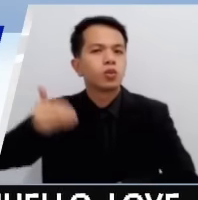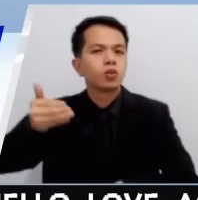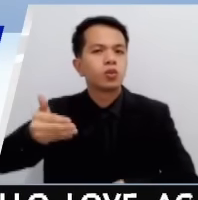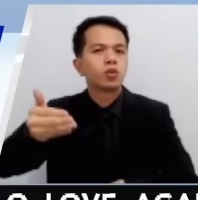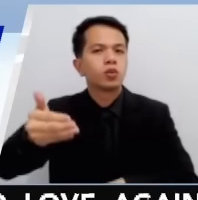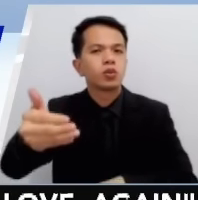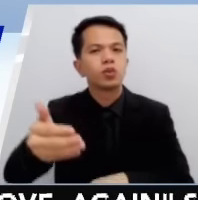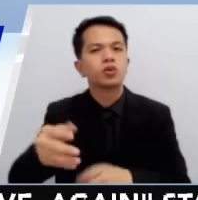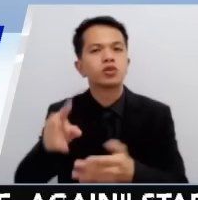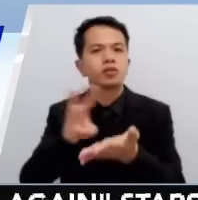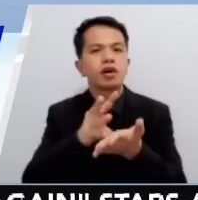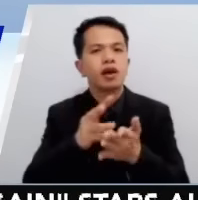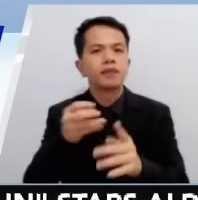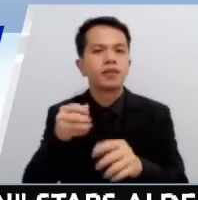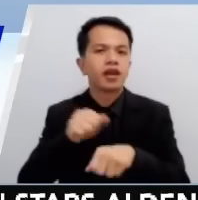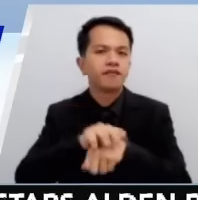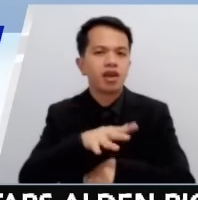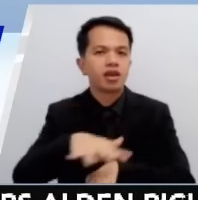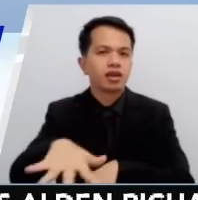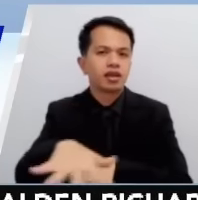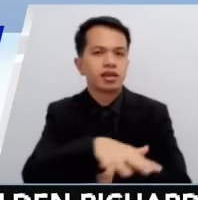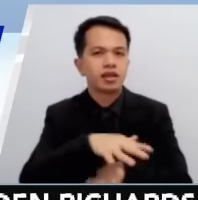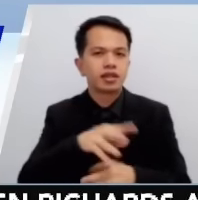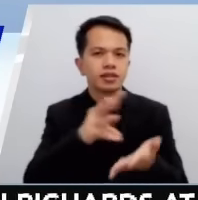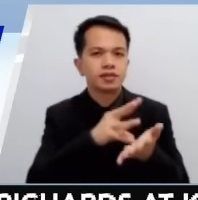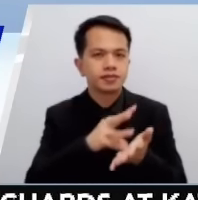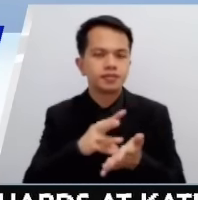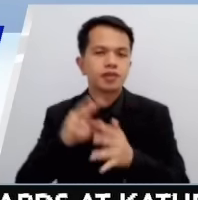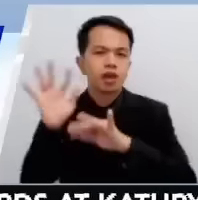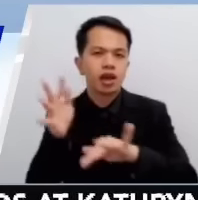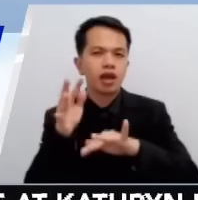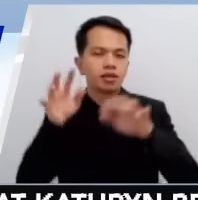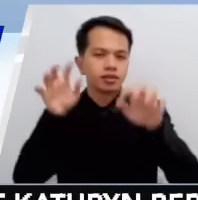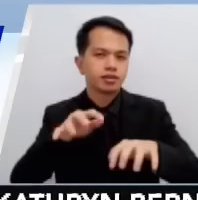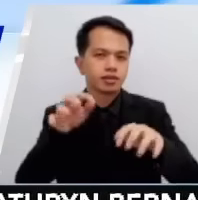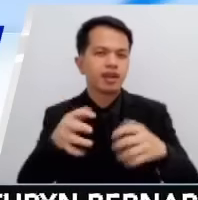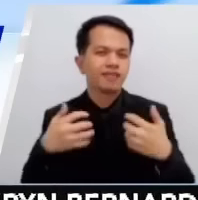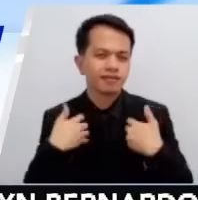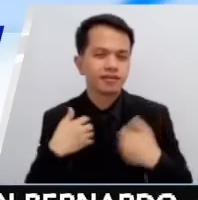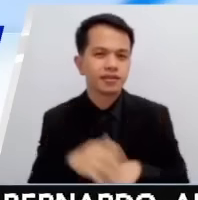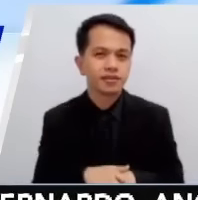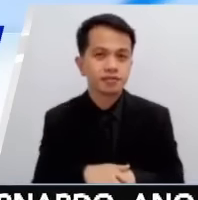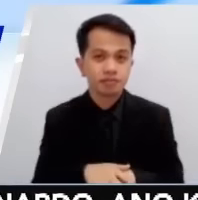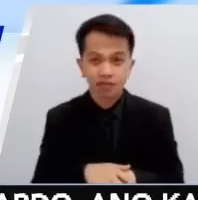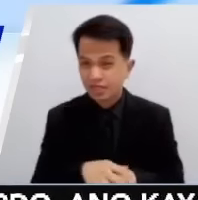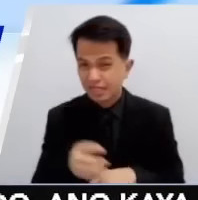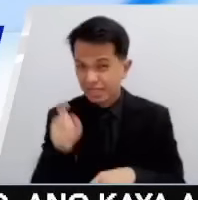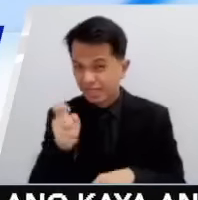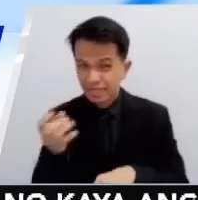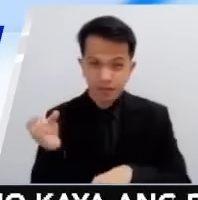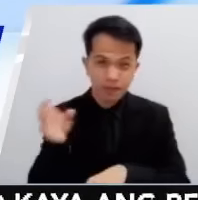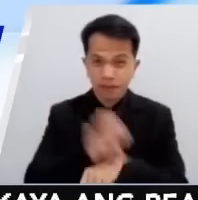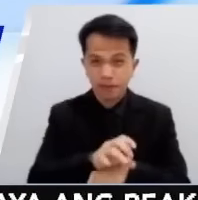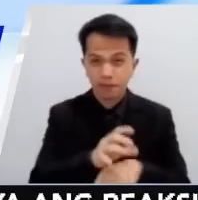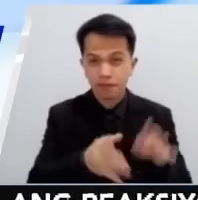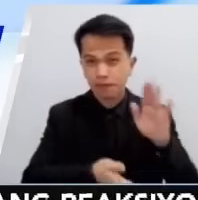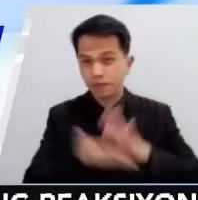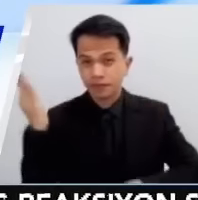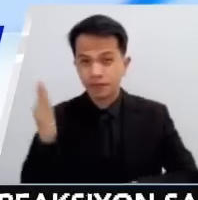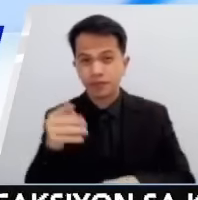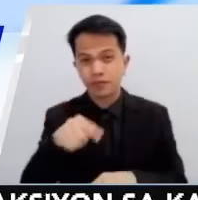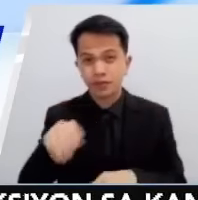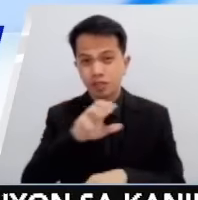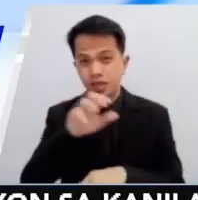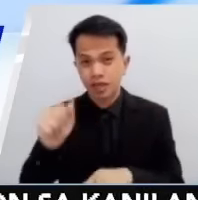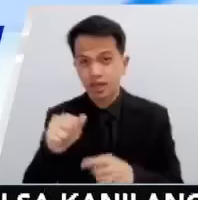areas na ma aapektuhan ng ulan pati po ng hangin mhm sa pilitan ang paglikas sa ilang residente parti particular sa kagayan ah sa mga lugar pa ba